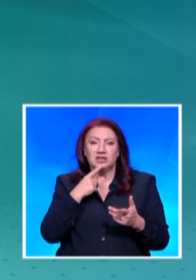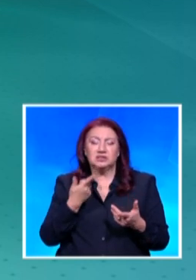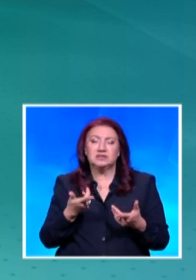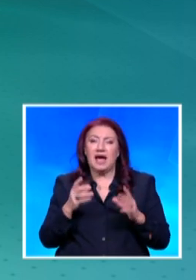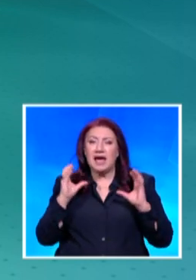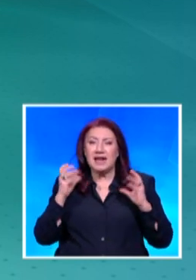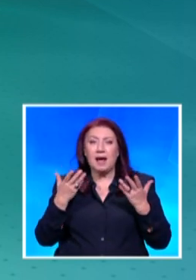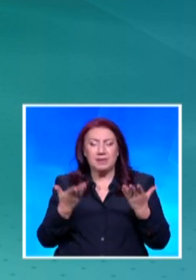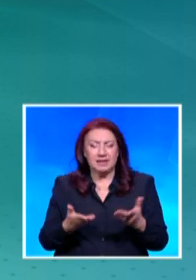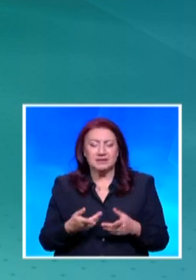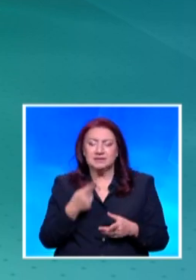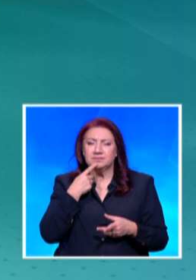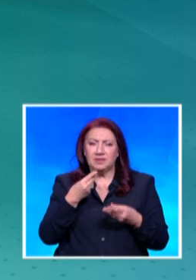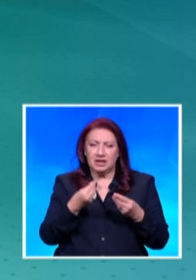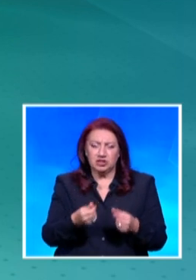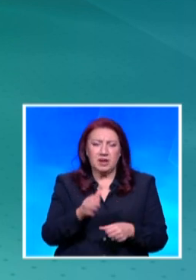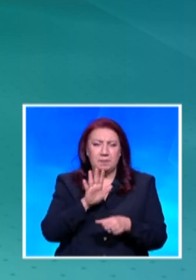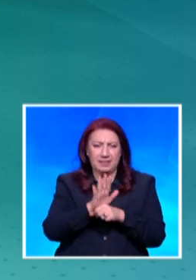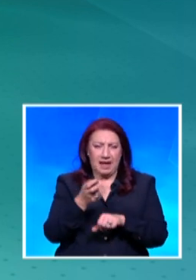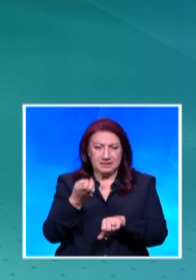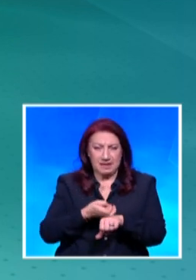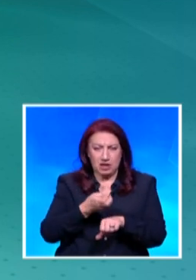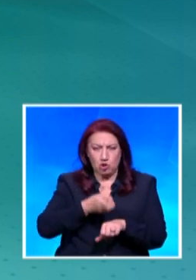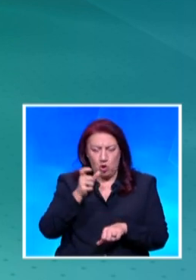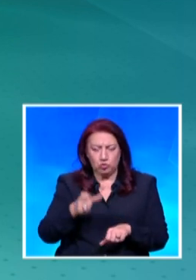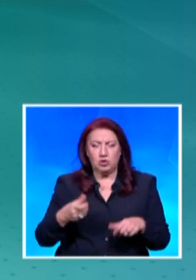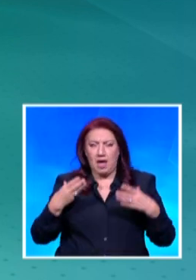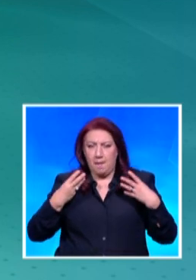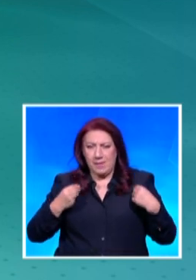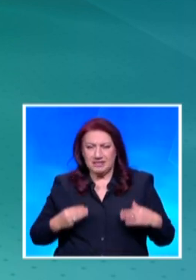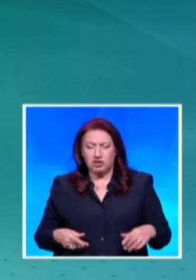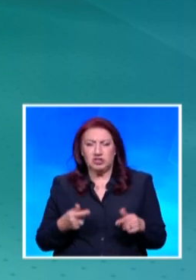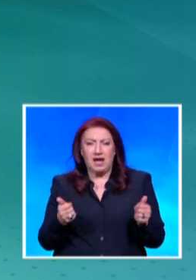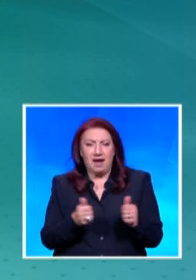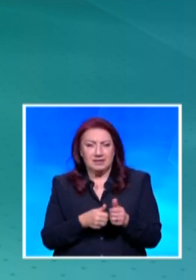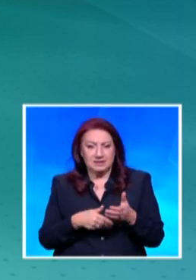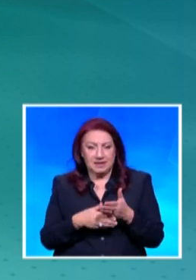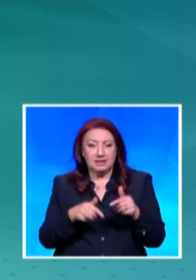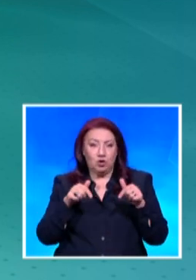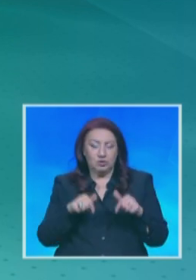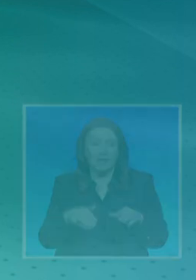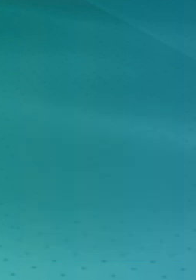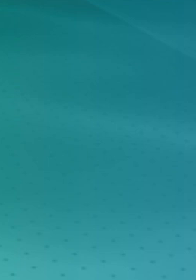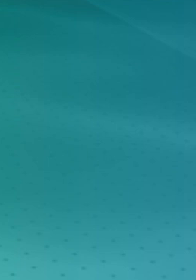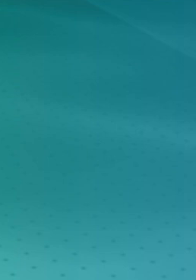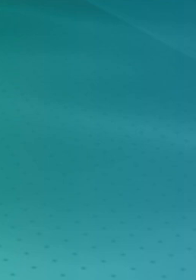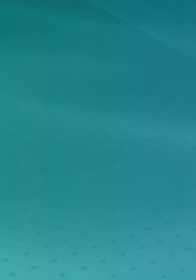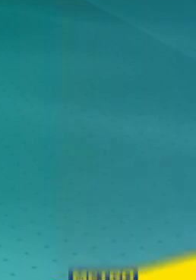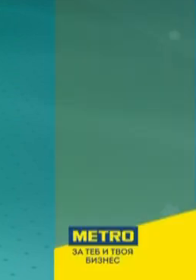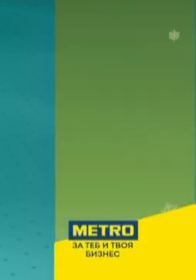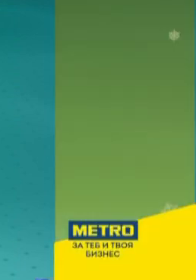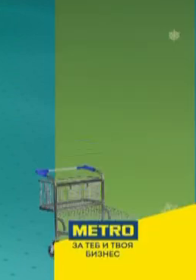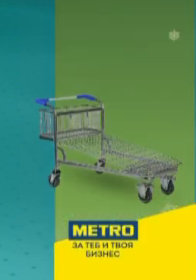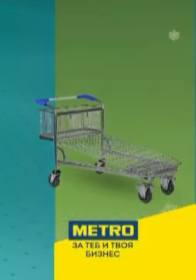от 15 лекари, масажисти и асистенти. От днес телевизия ARD излучва документален филм в 5 серии, посветен на шампиона. Още по темата